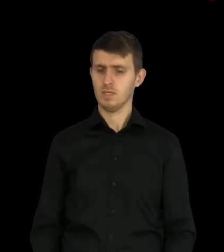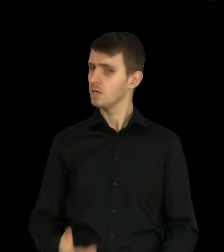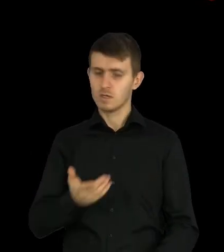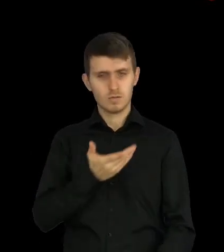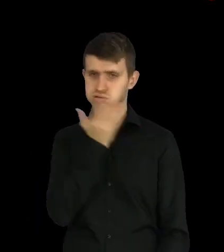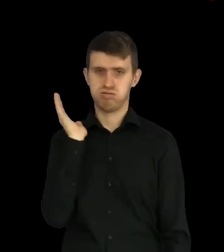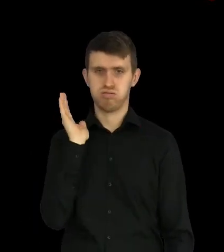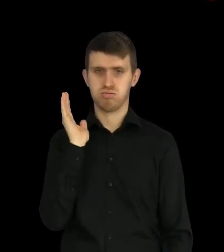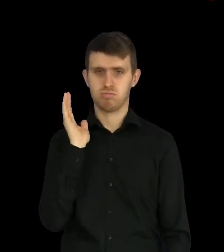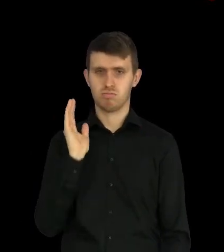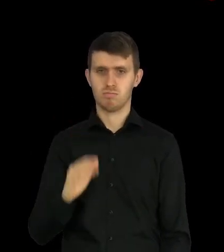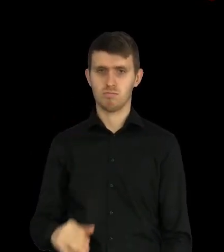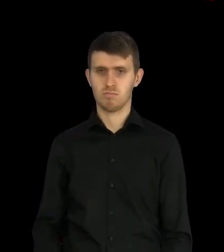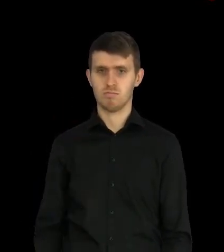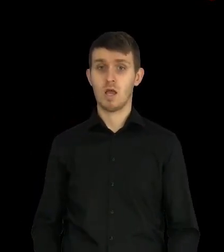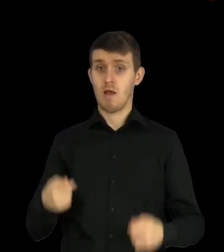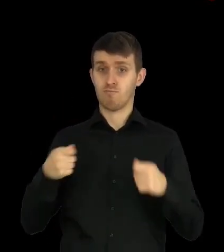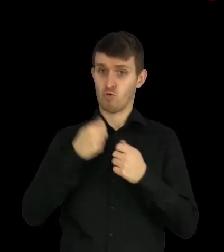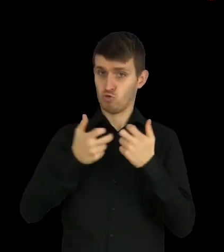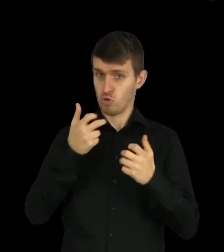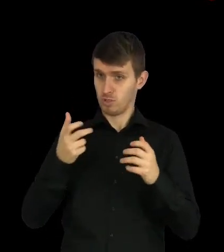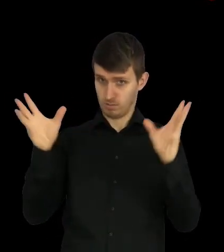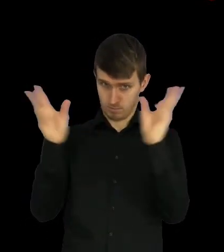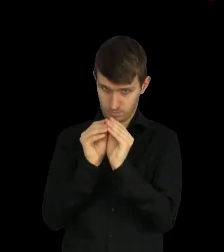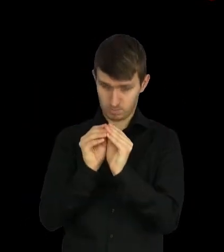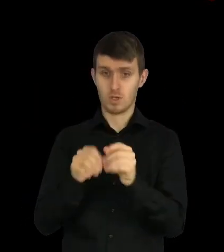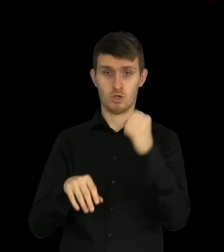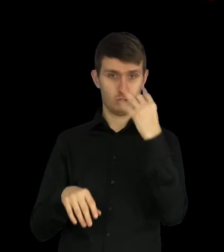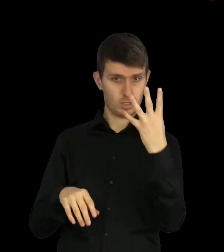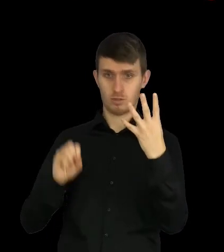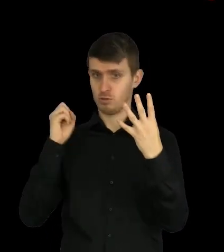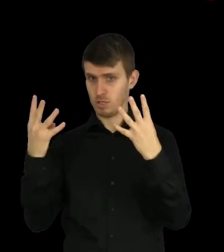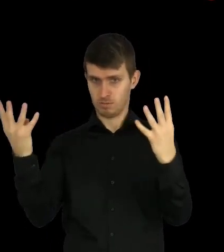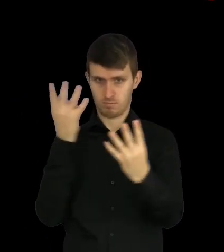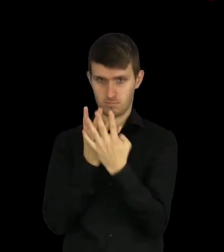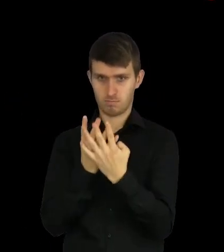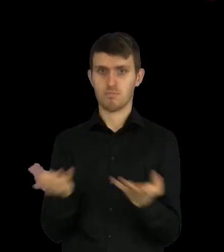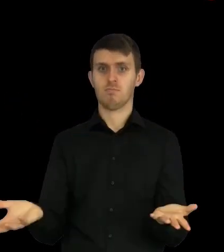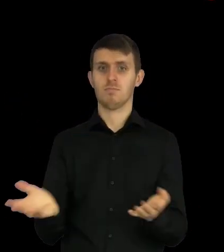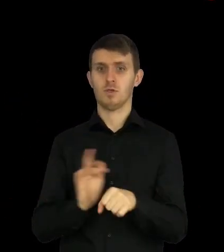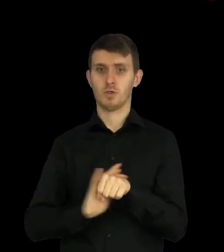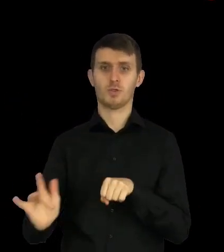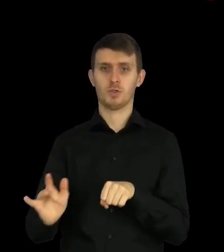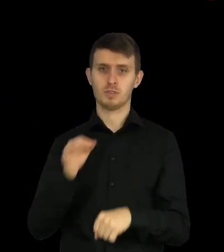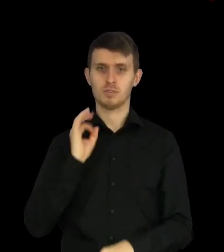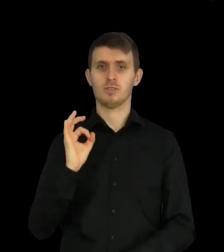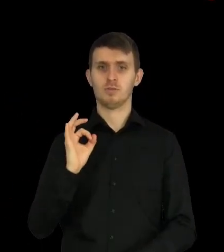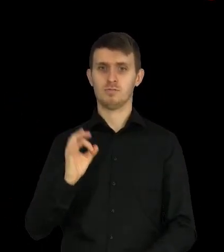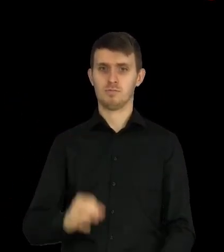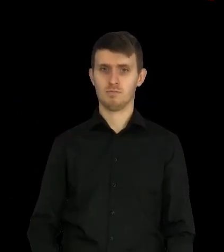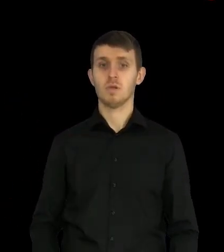jednej sztuki. Jeśli dodamy współczynniki, to 4 odjąć 4 da nam 0 XY.